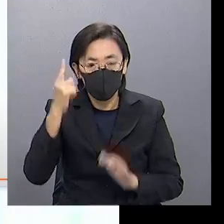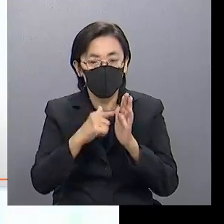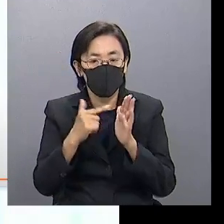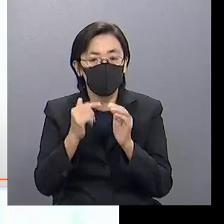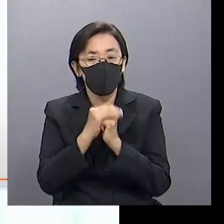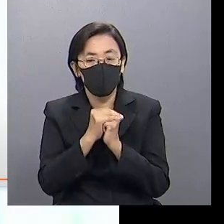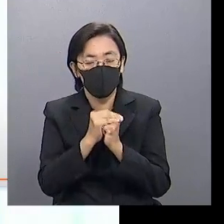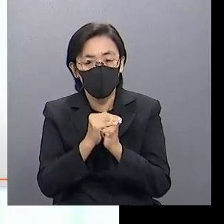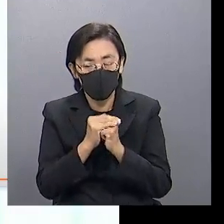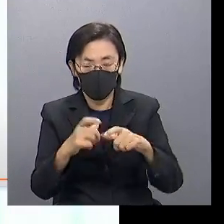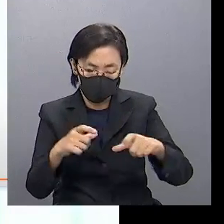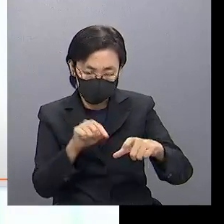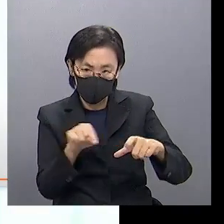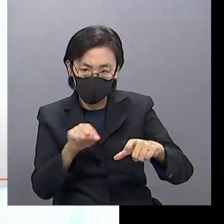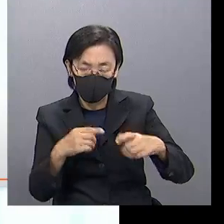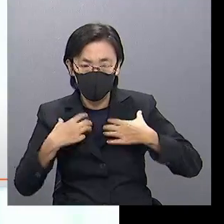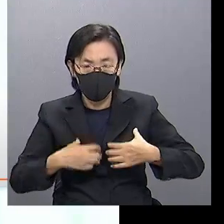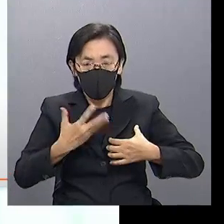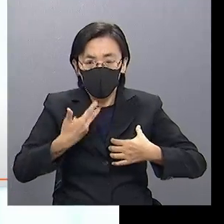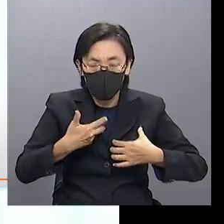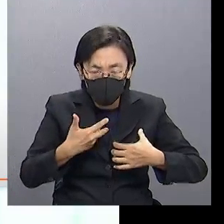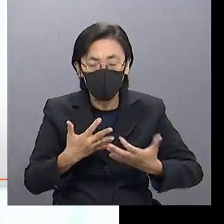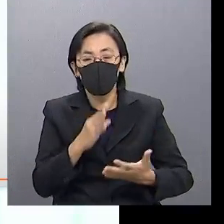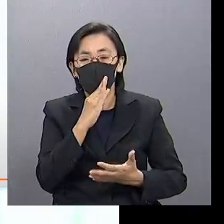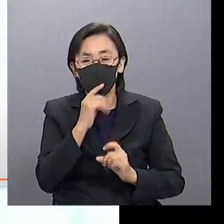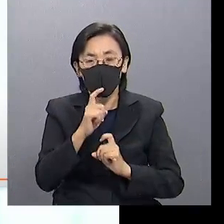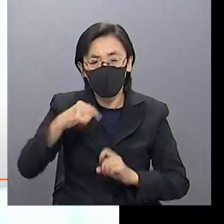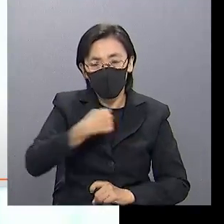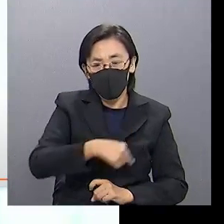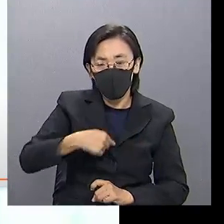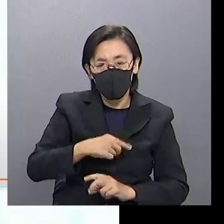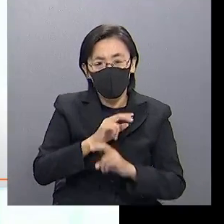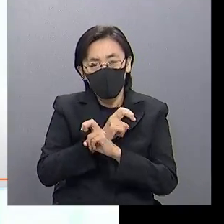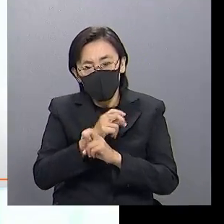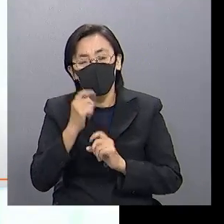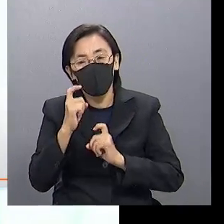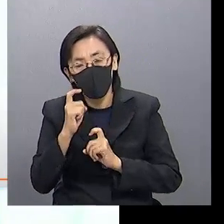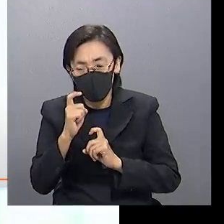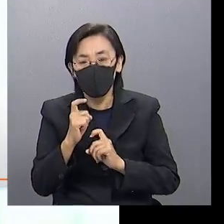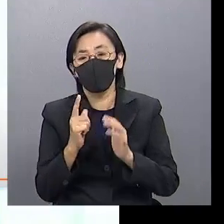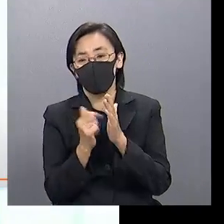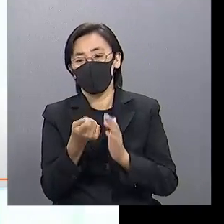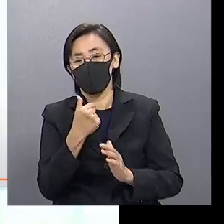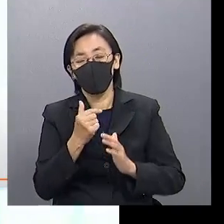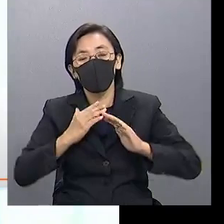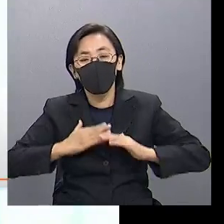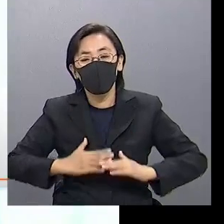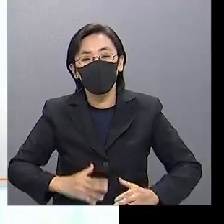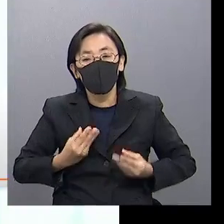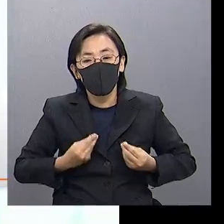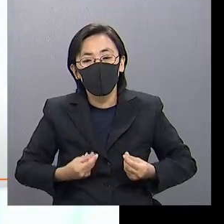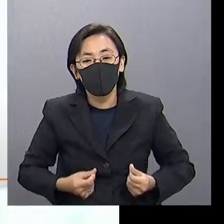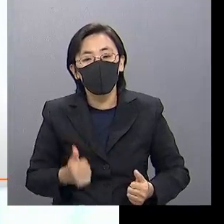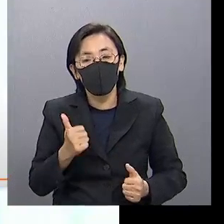ไม่วาจะเป็ปอดร้อนดับพิษณ มีควเข้าใจที่ชดเต็กับประชาชนคนไทย จนคิดก